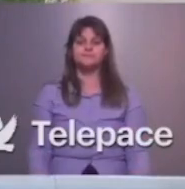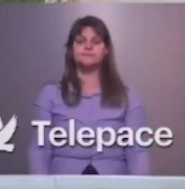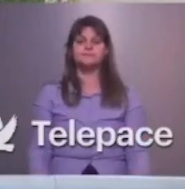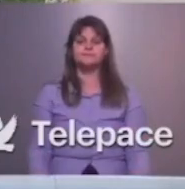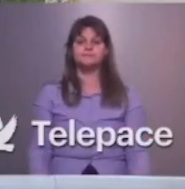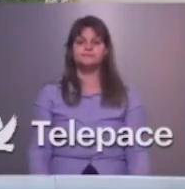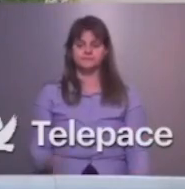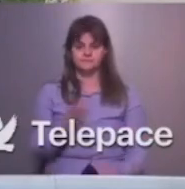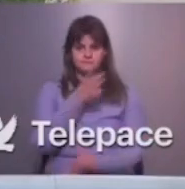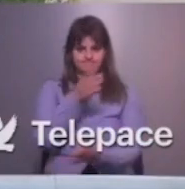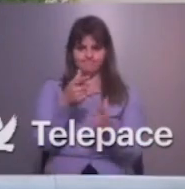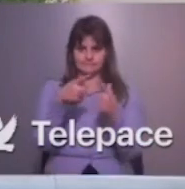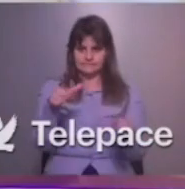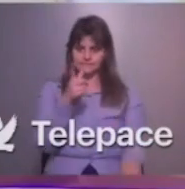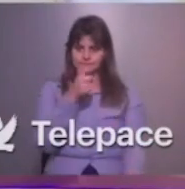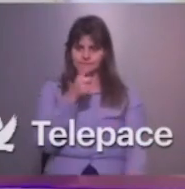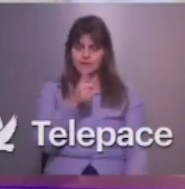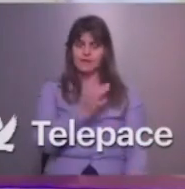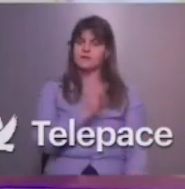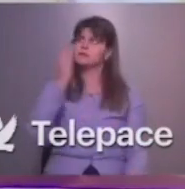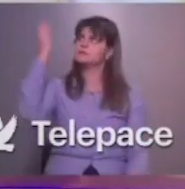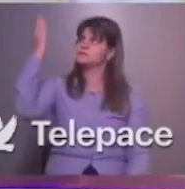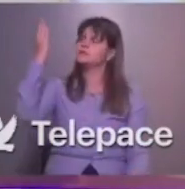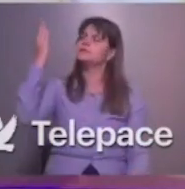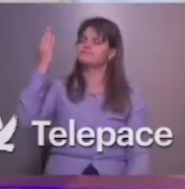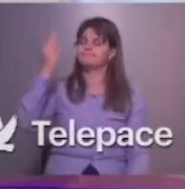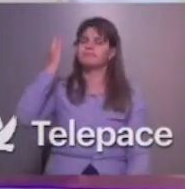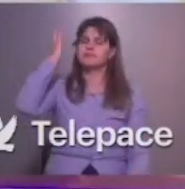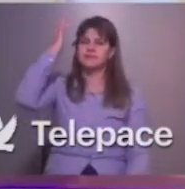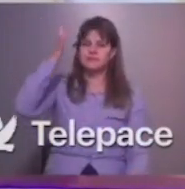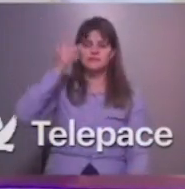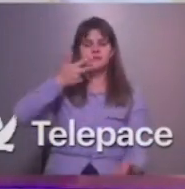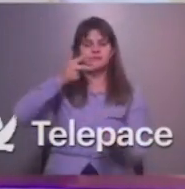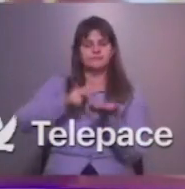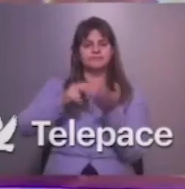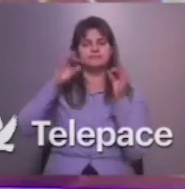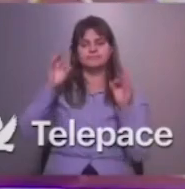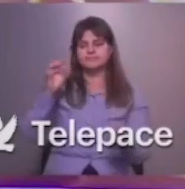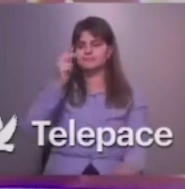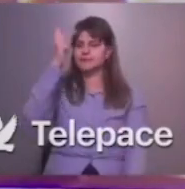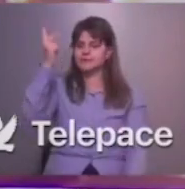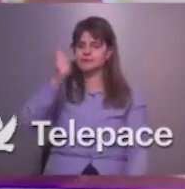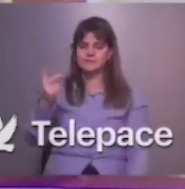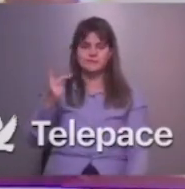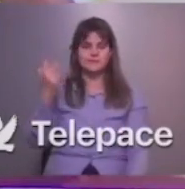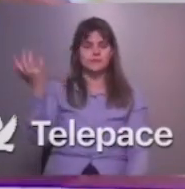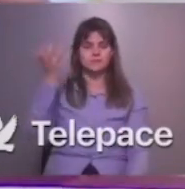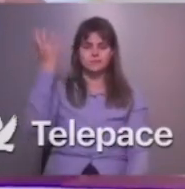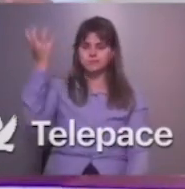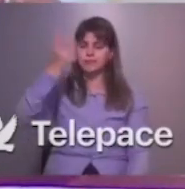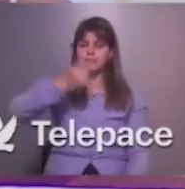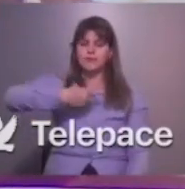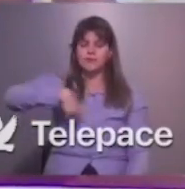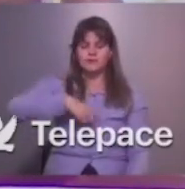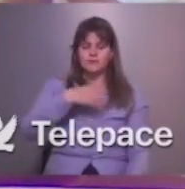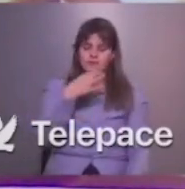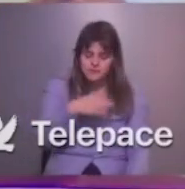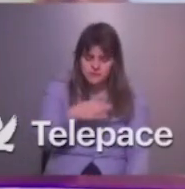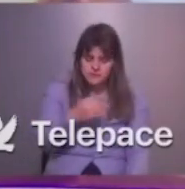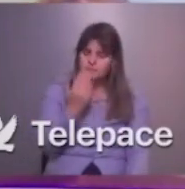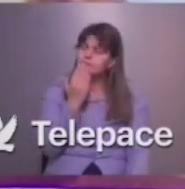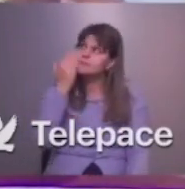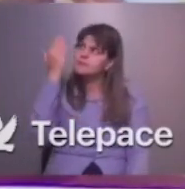Vere sanctus es Domine, fons omnis sanctitatis, ec ergo dona